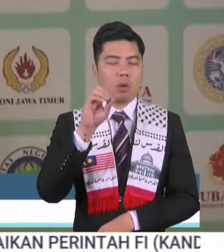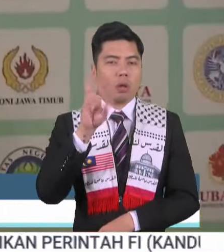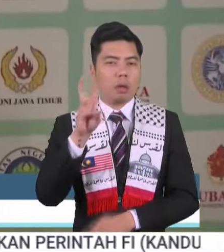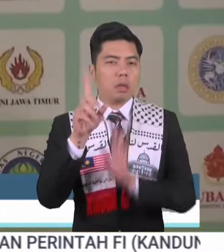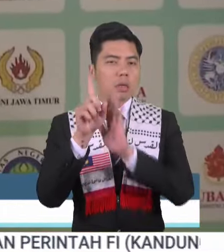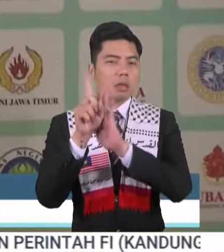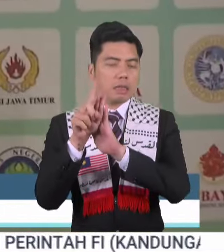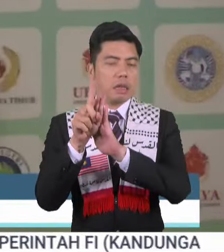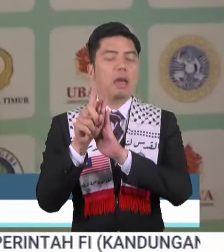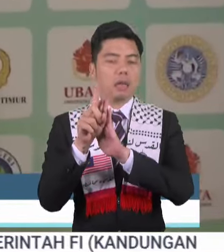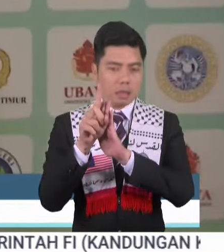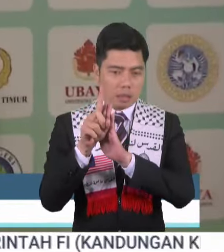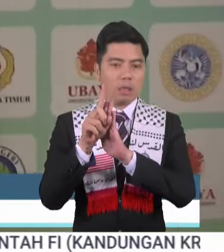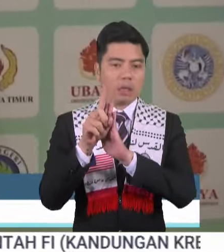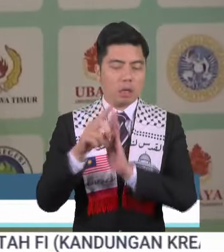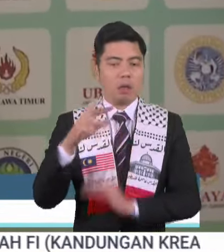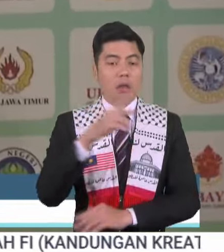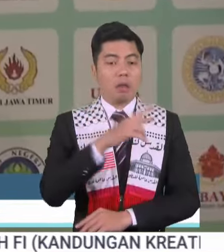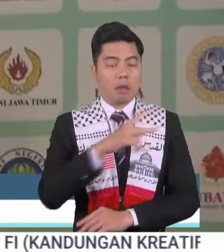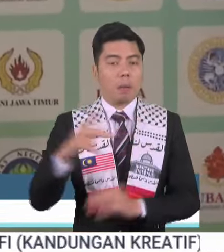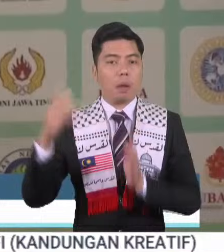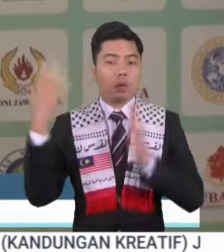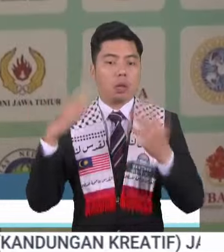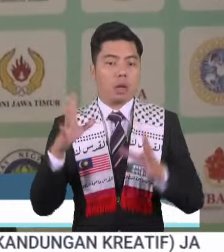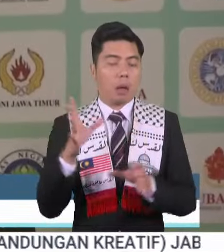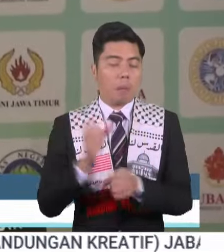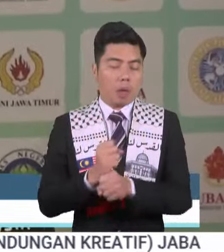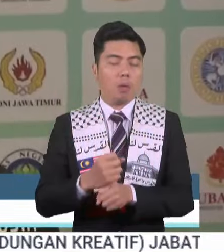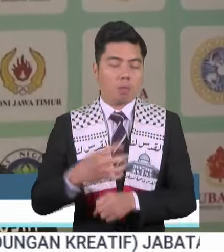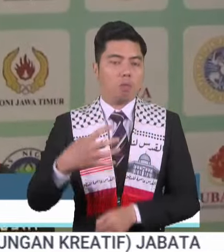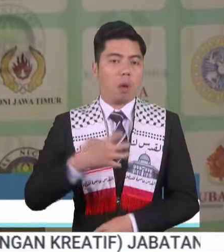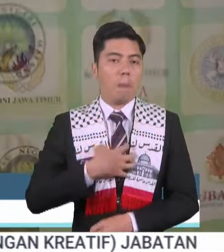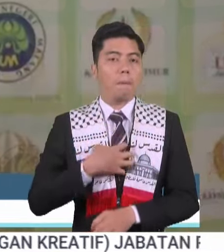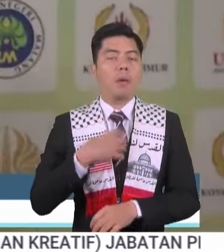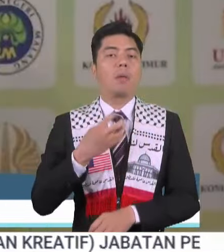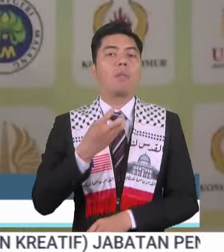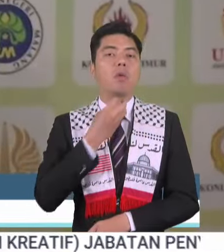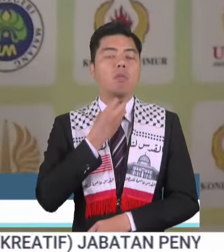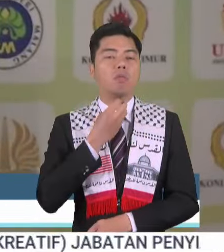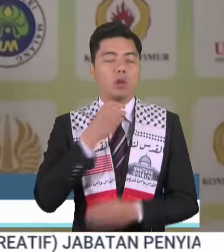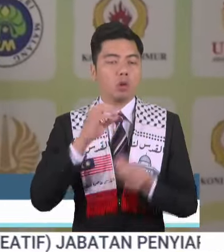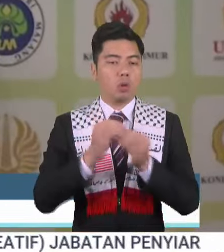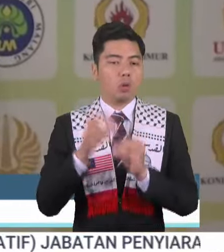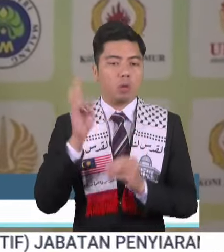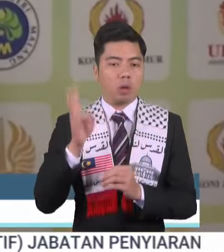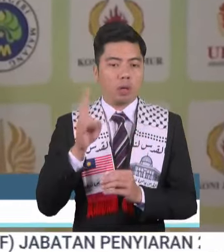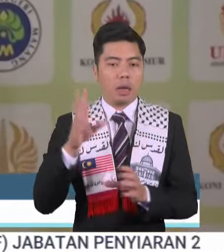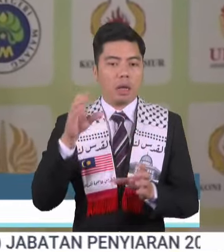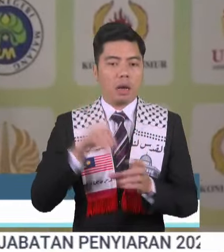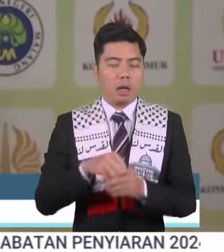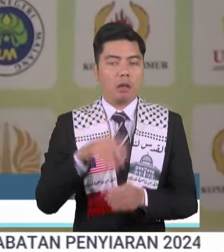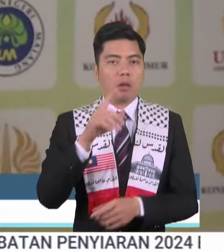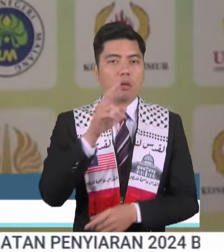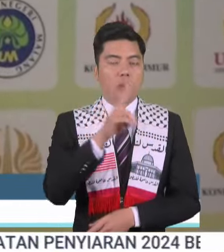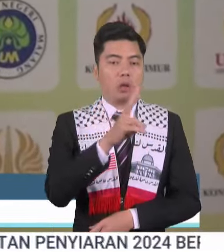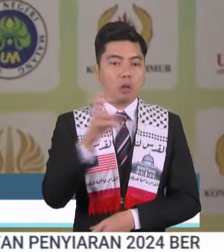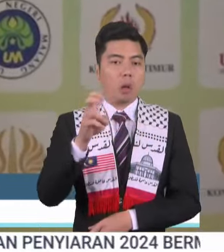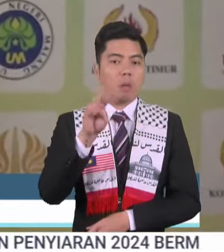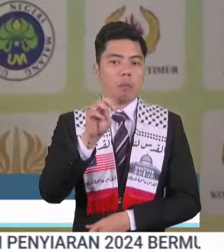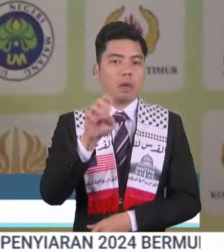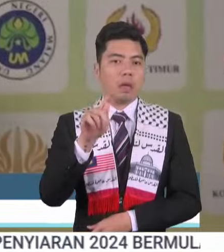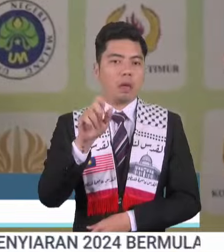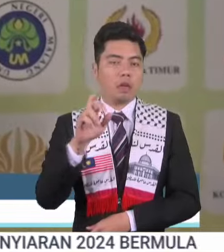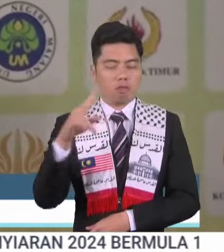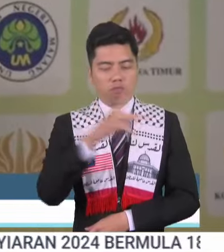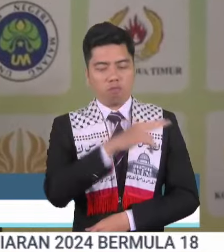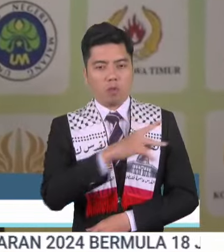2:20.06 saat. Kem renang negara turut meraih 1 pingat perak menerusi Fei Jing Eng dalam acara 200 meter kuat dada wanita